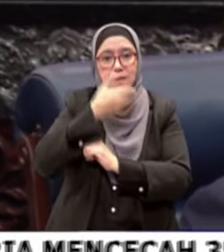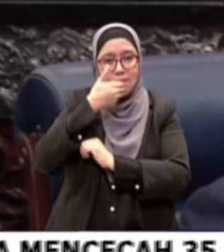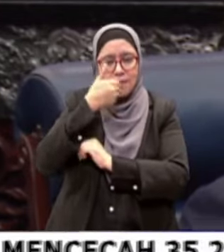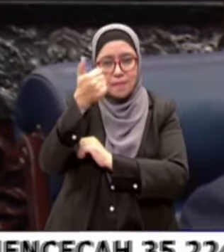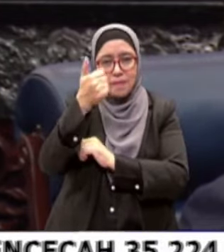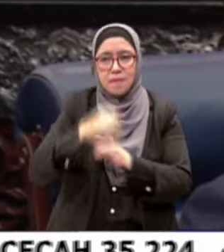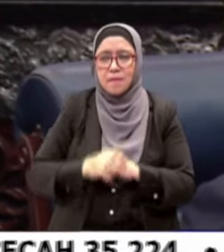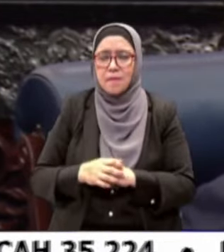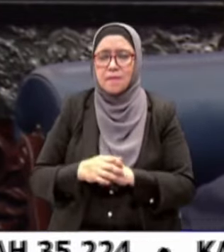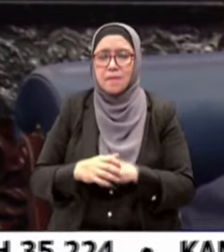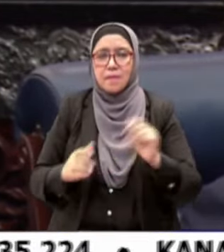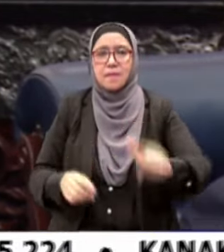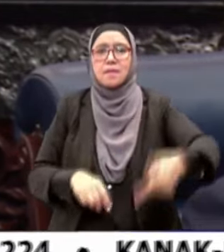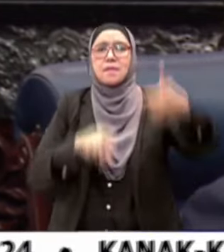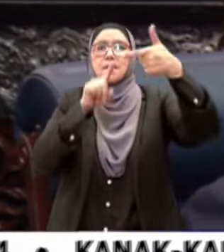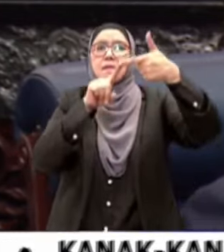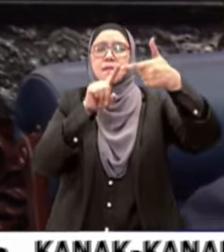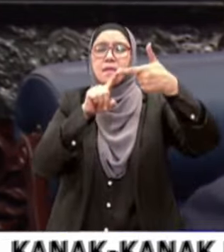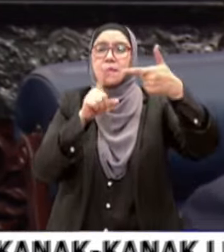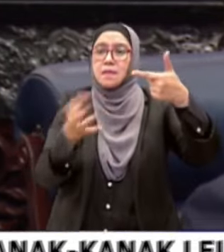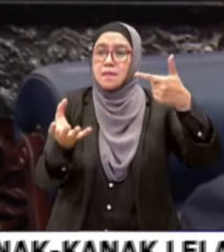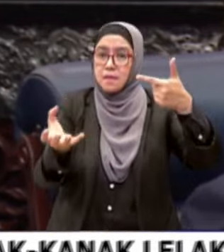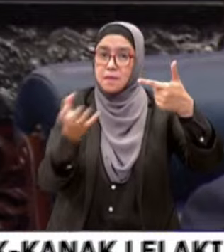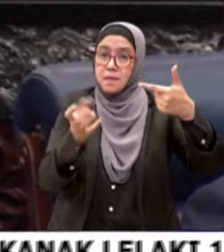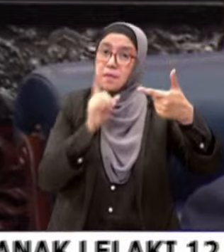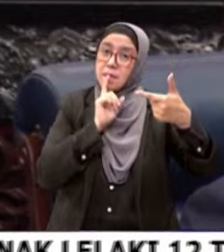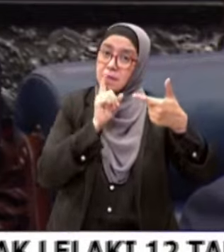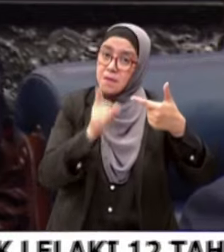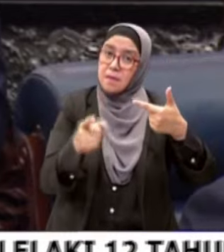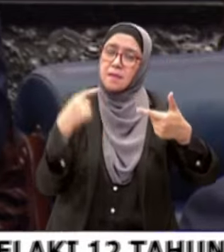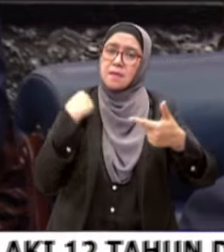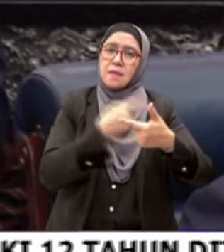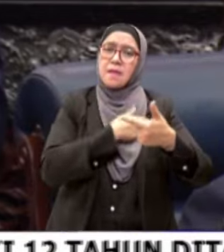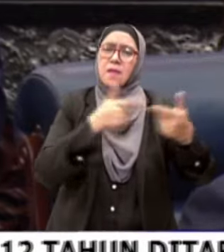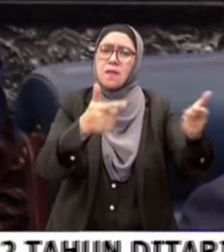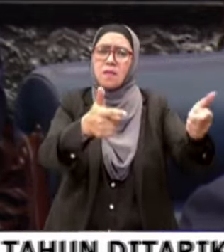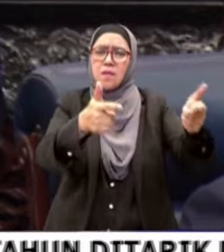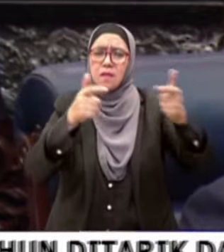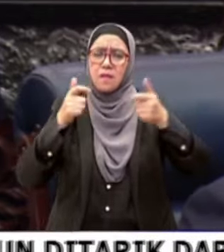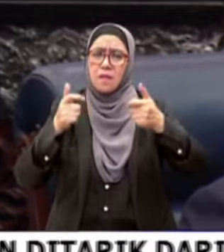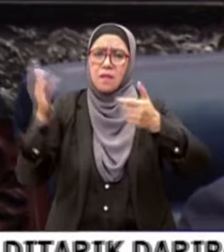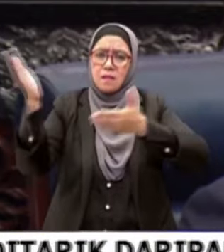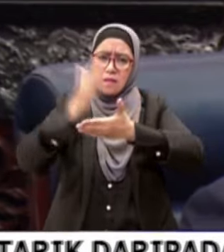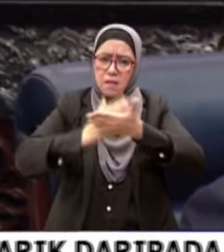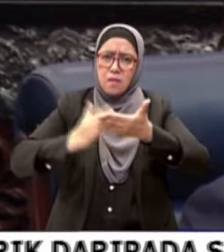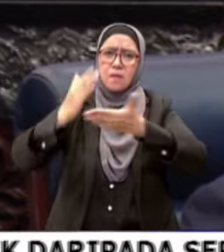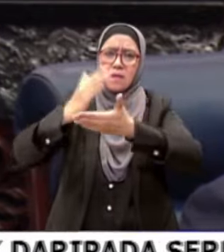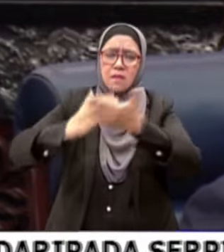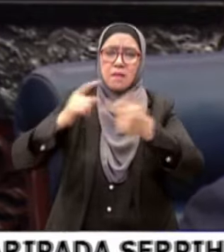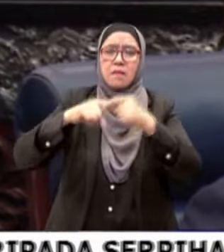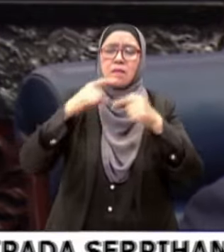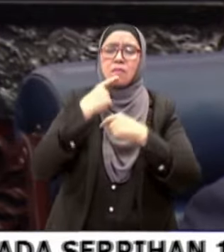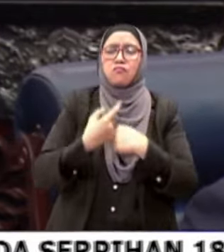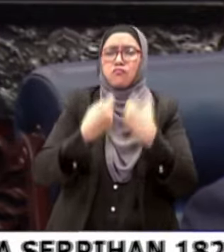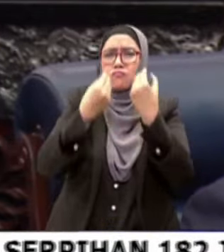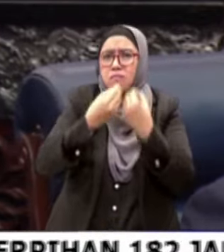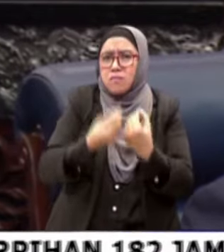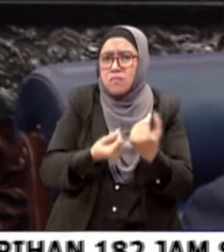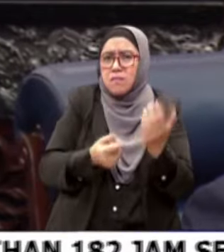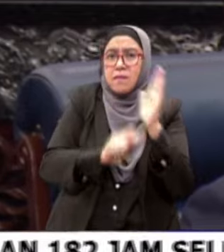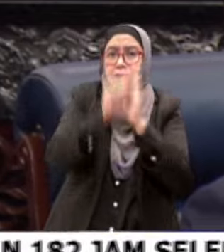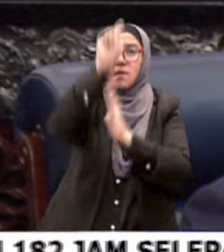kedua kita juga ingin memastikan bahwa kita mempercepatkan sektor-sekto bernilai tinggi seperti tenaga